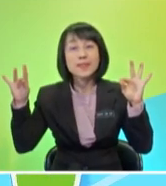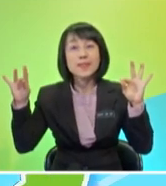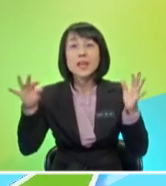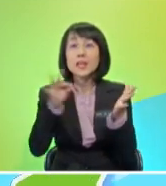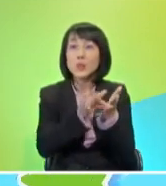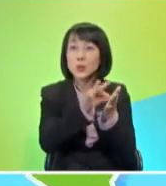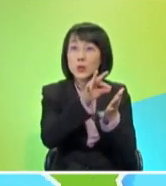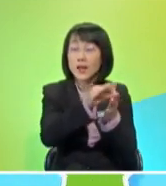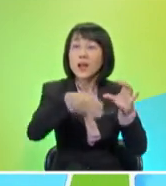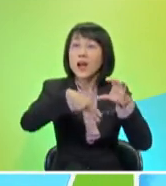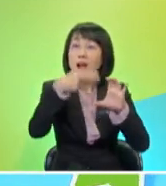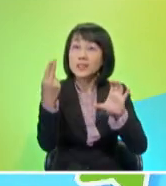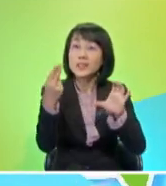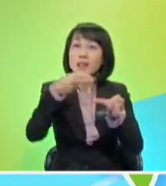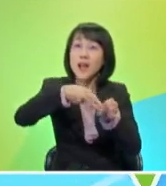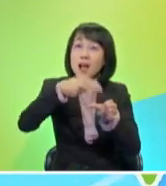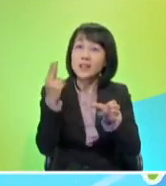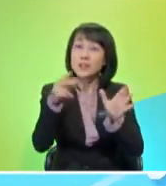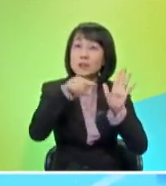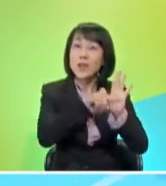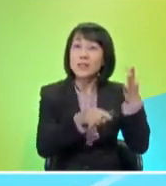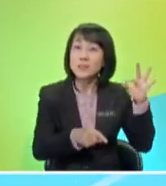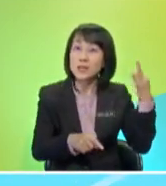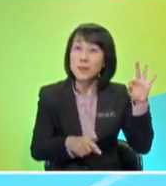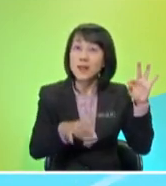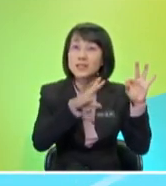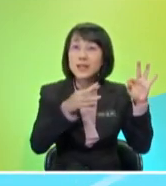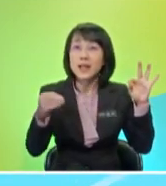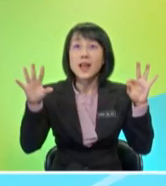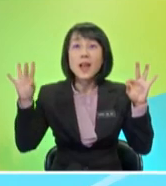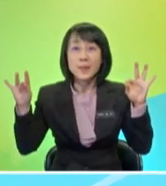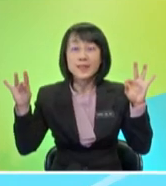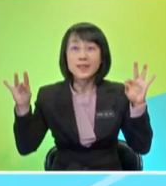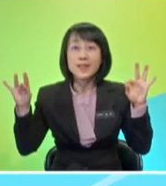Hitungkan hasil tolak 19 dan 8. 19 dan 8.